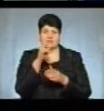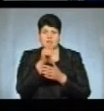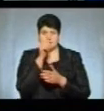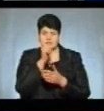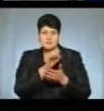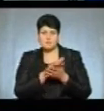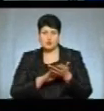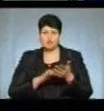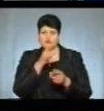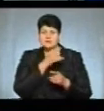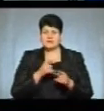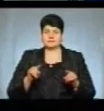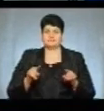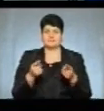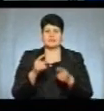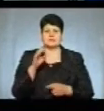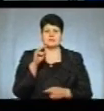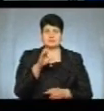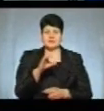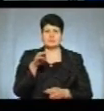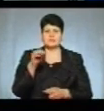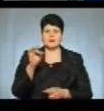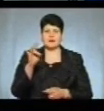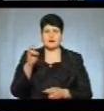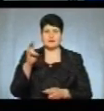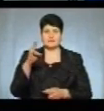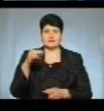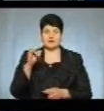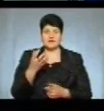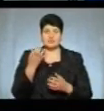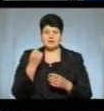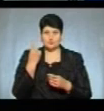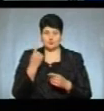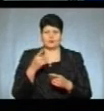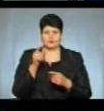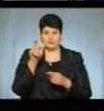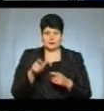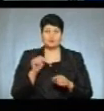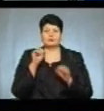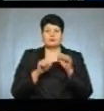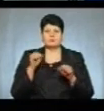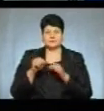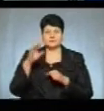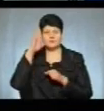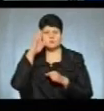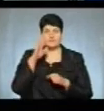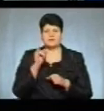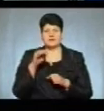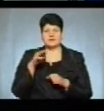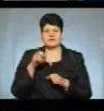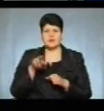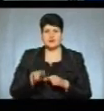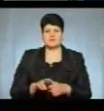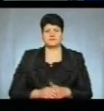термін тримання під вартою Сергія Терендиха, ще одного підозрюваного у побитті Віталія. Перше судове засідання відбулося торік,